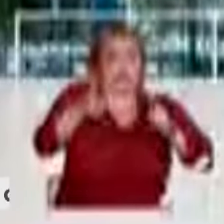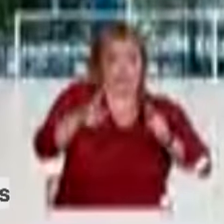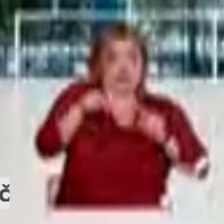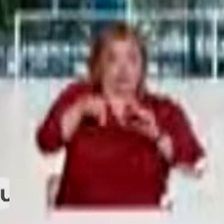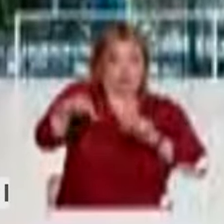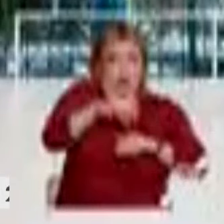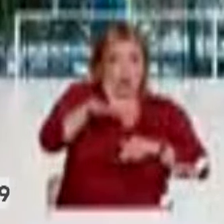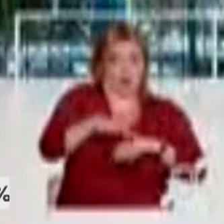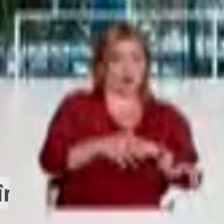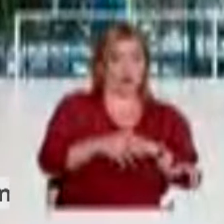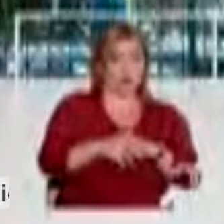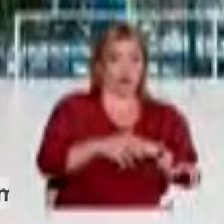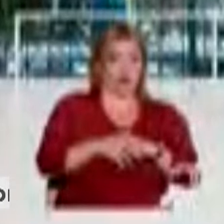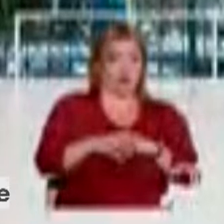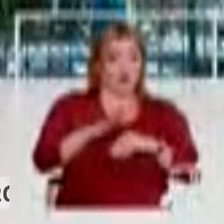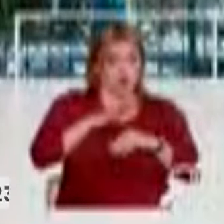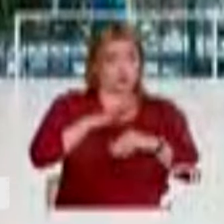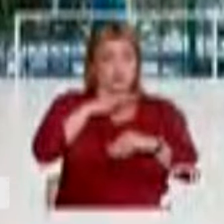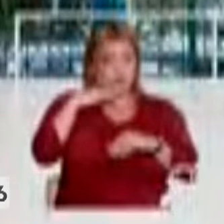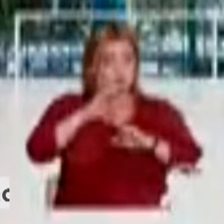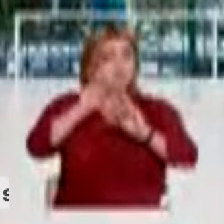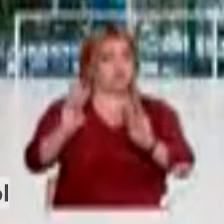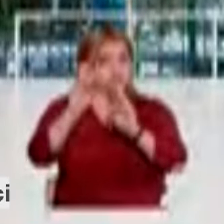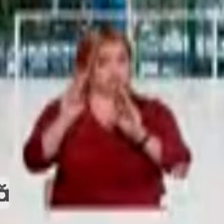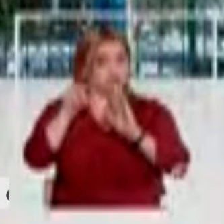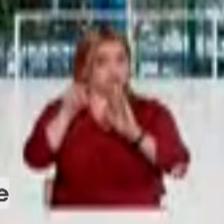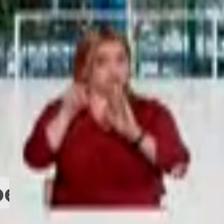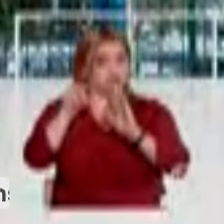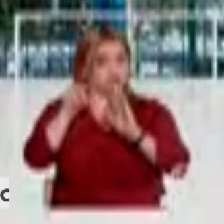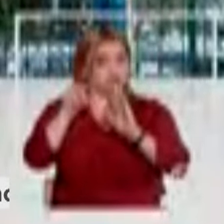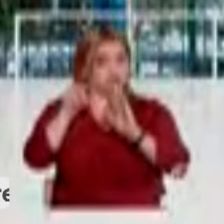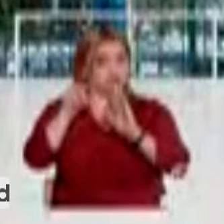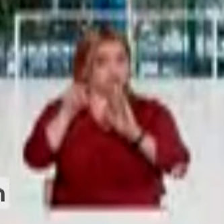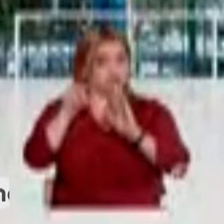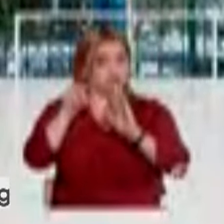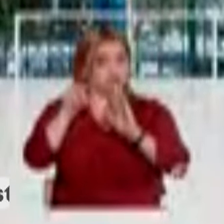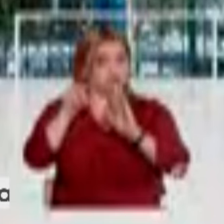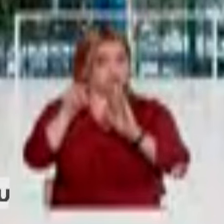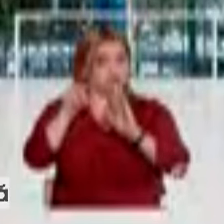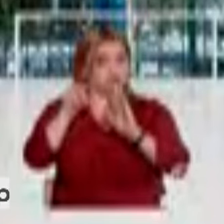incendiului au fost distruse parțial bunurile materiale din biserică, restul fiind.